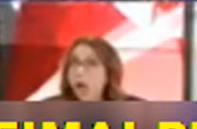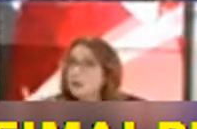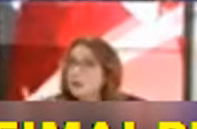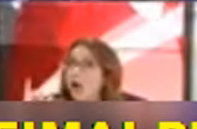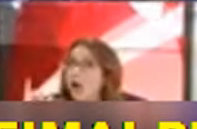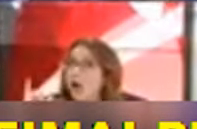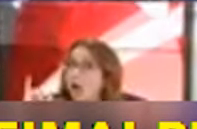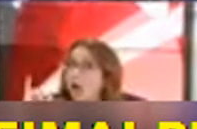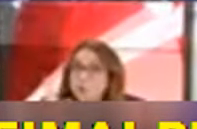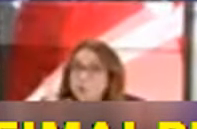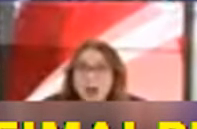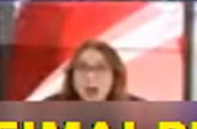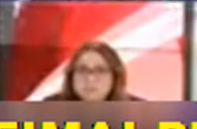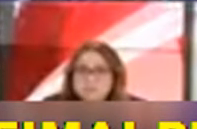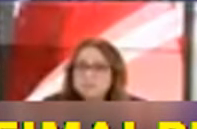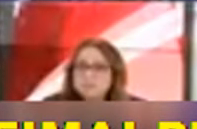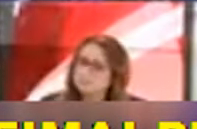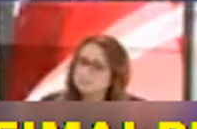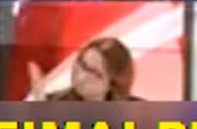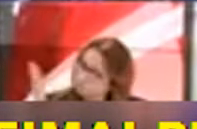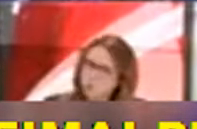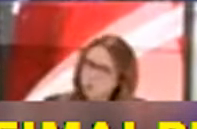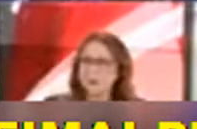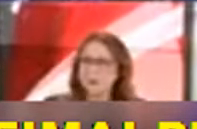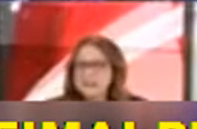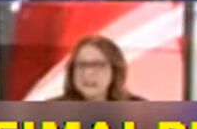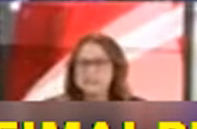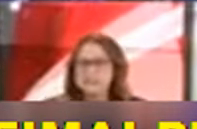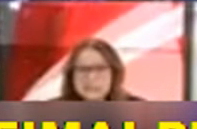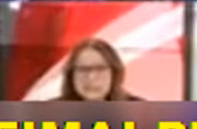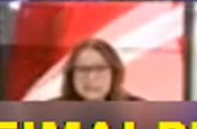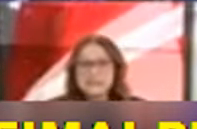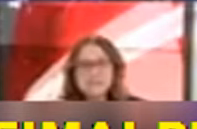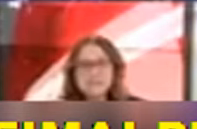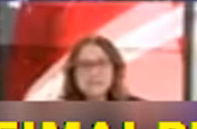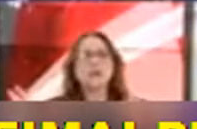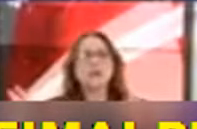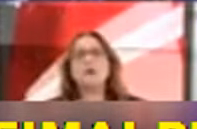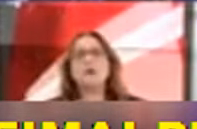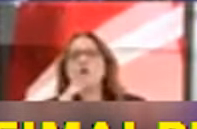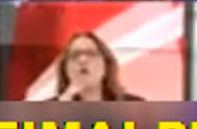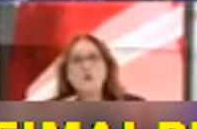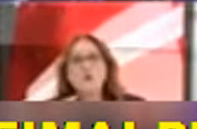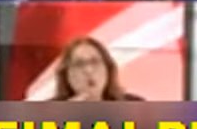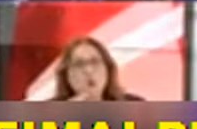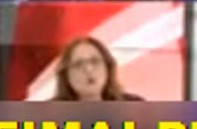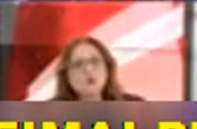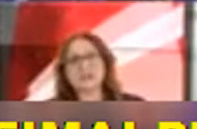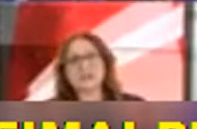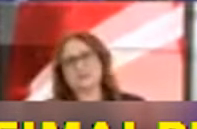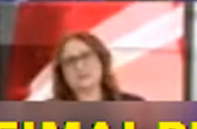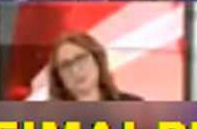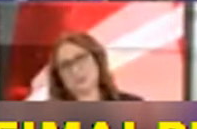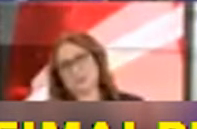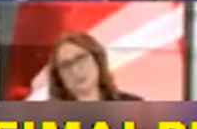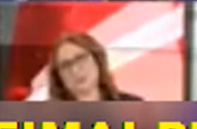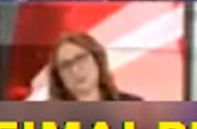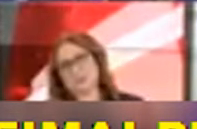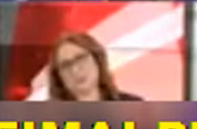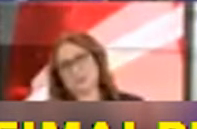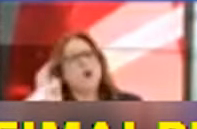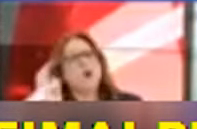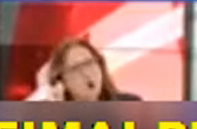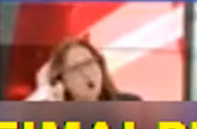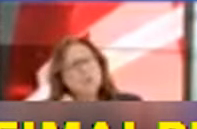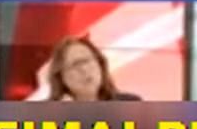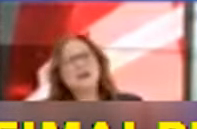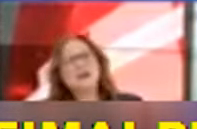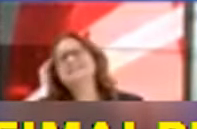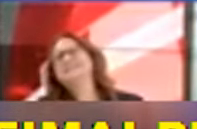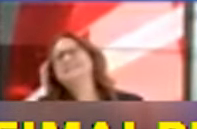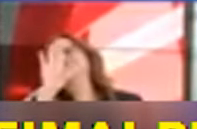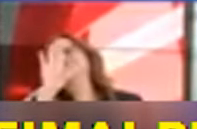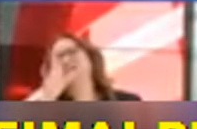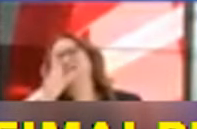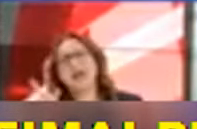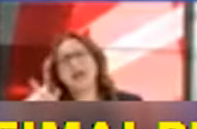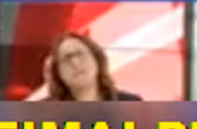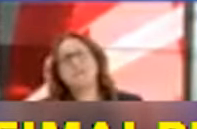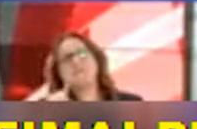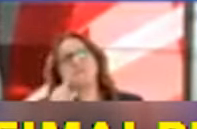ταυτόχρονα, θα πρέπει να δοθεί για τη γλώσσα και την εθνότητα, να σας πω γιατί. Διότι το όνομα θα ξεχαστεί πολύ γρήγορα την επόμενη